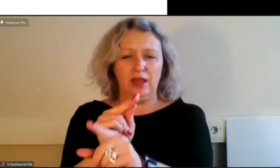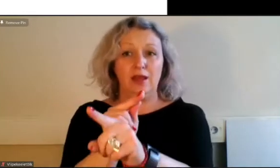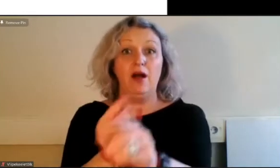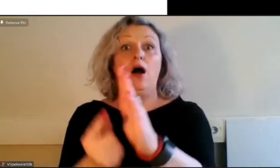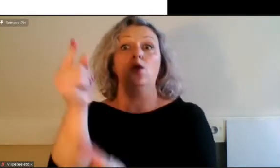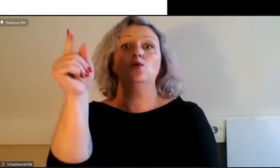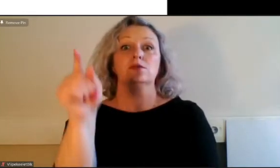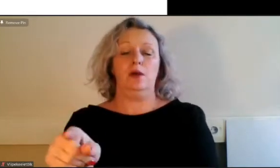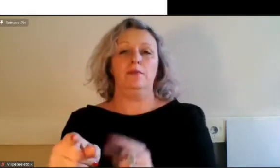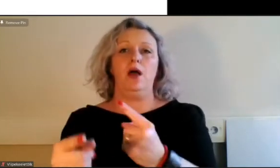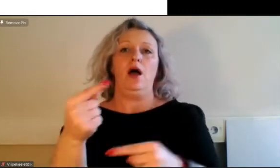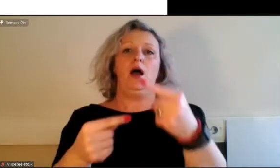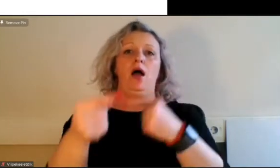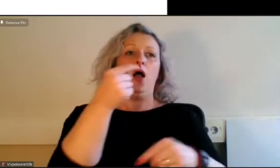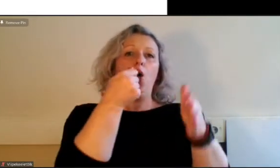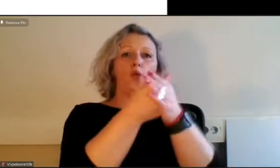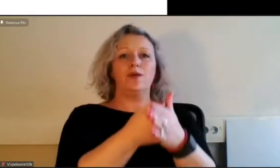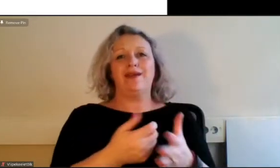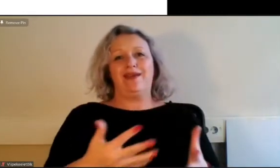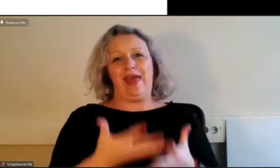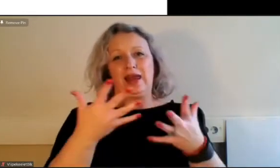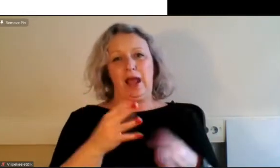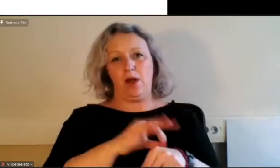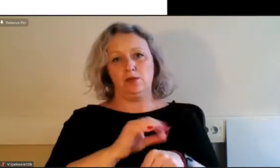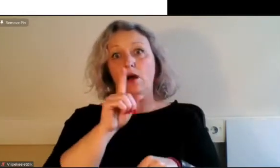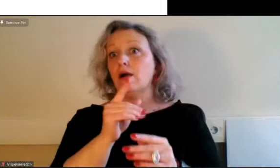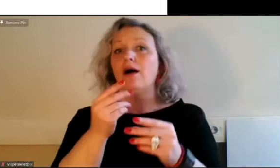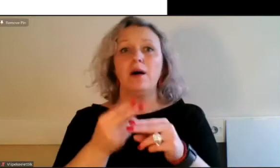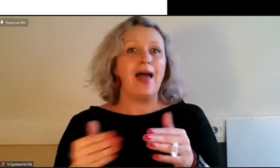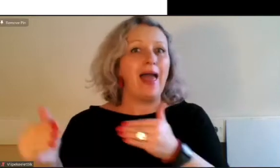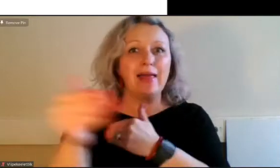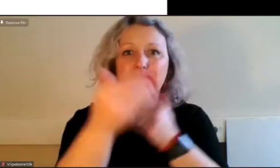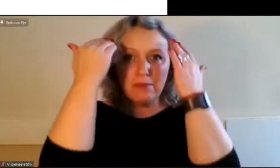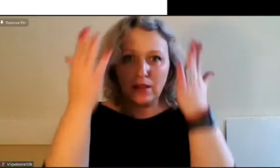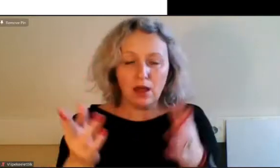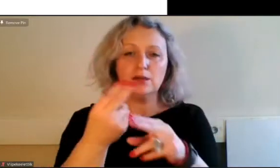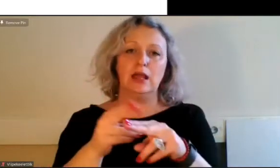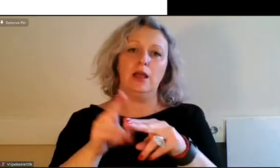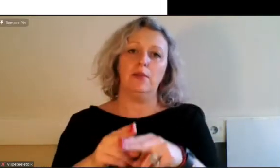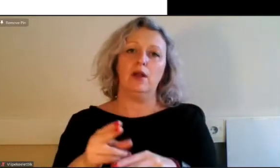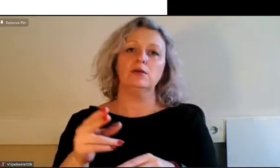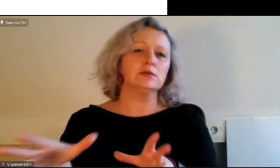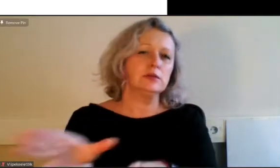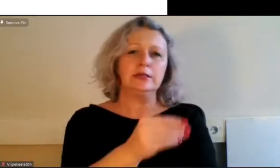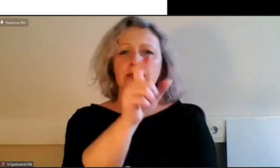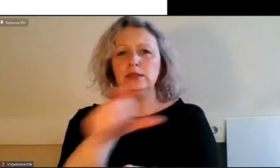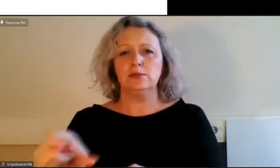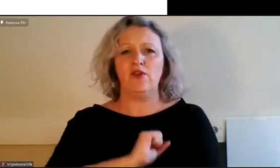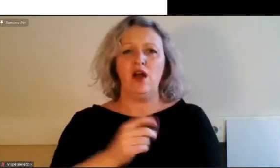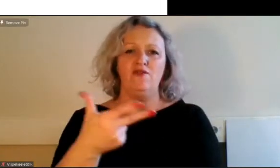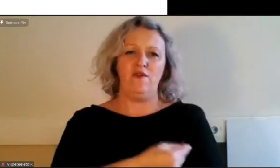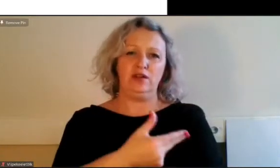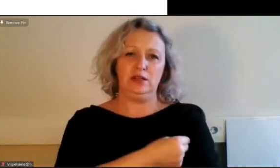vajad 5 päeva haiglast lisahapnikku, siis me alustaksime vaktsineerimist nendest, kes intensiivi vajavad ja tuleksime järjest